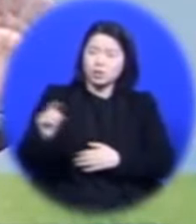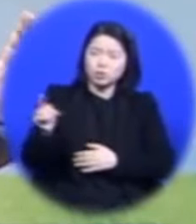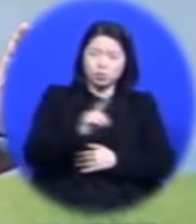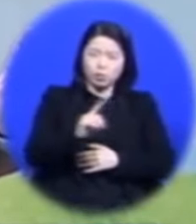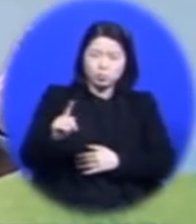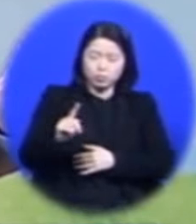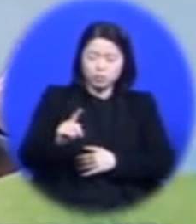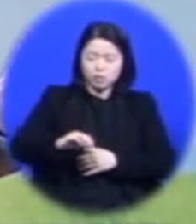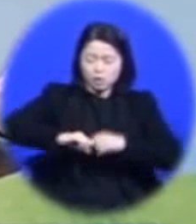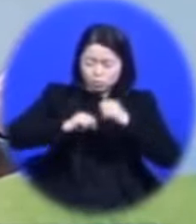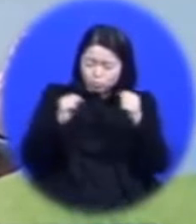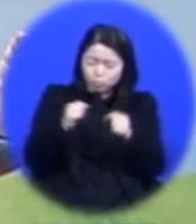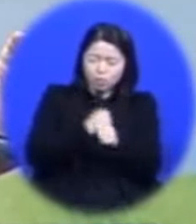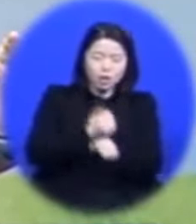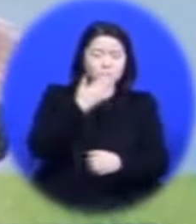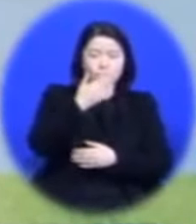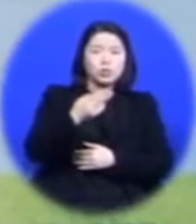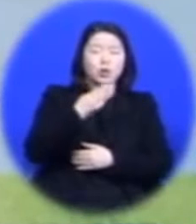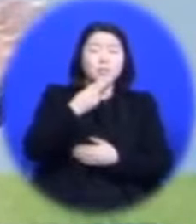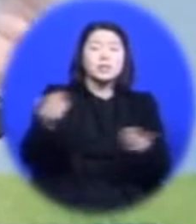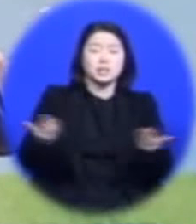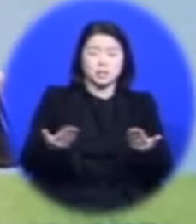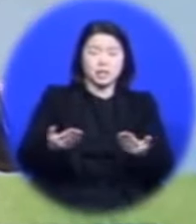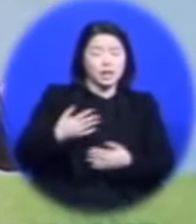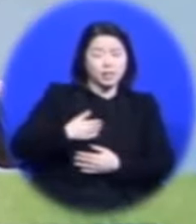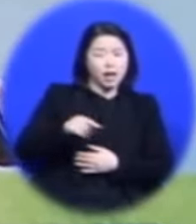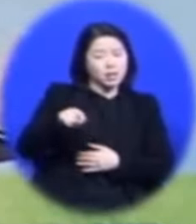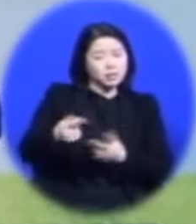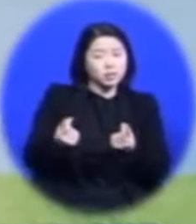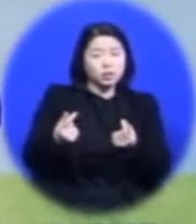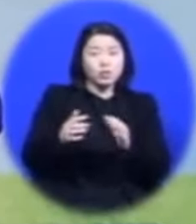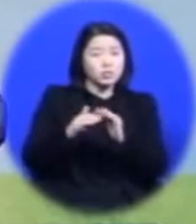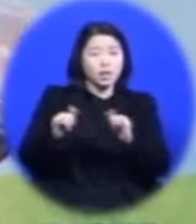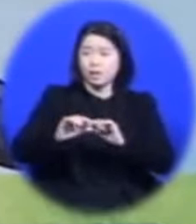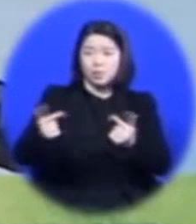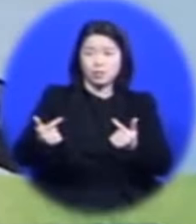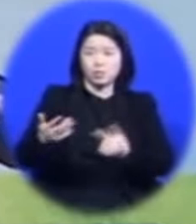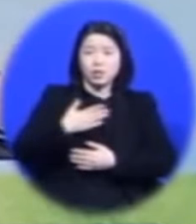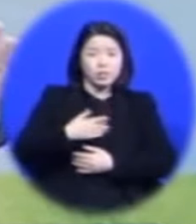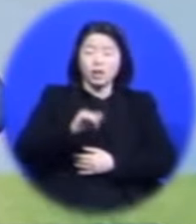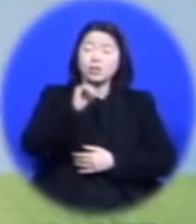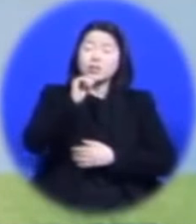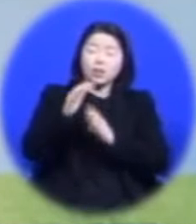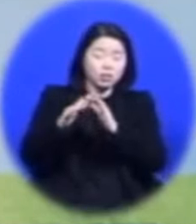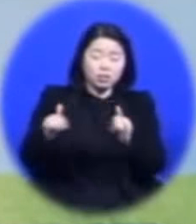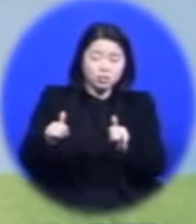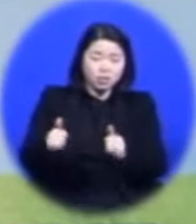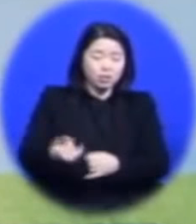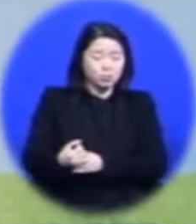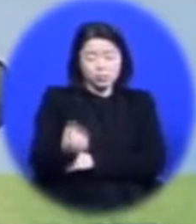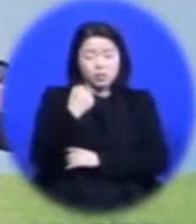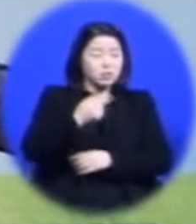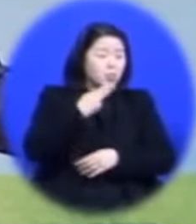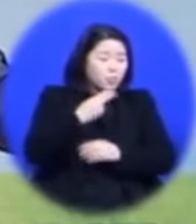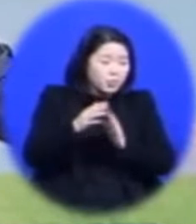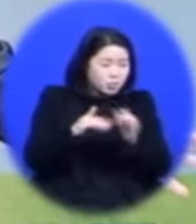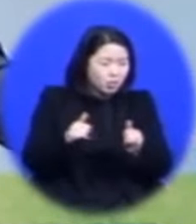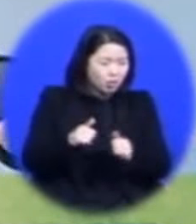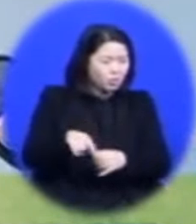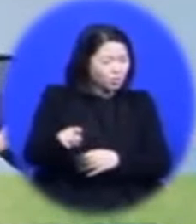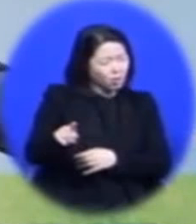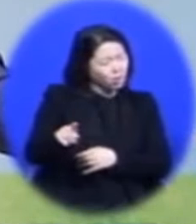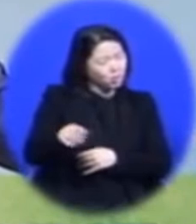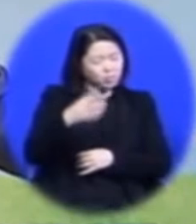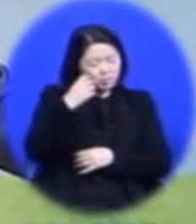순종할 수 없는 일이었어요 나는 그런 사람 아니었어요 나는 그렇게 가난한 사람 힘없는 사람 구질구질한 그런